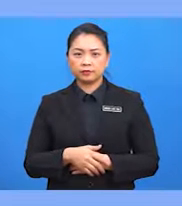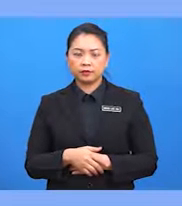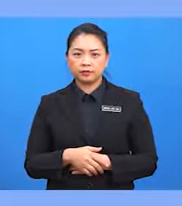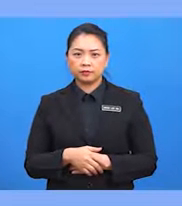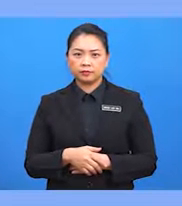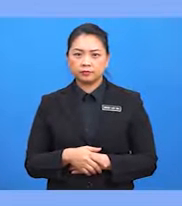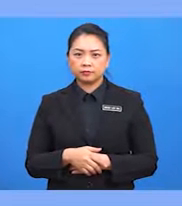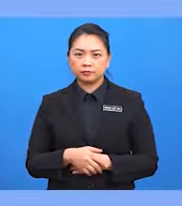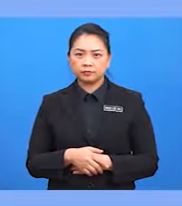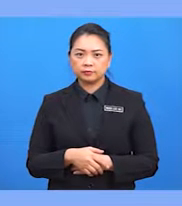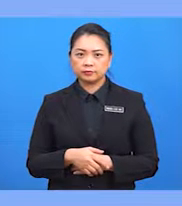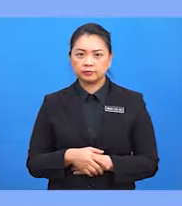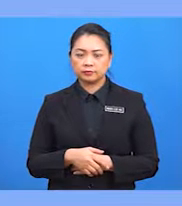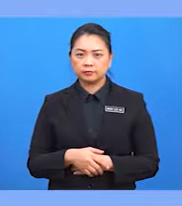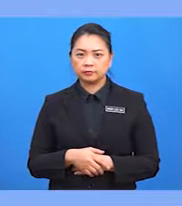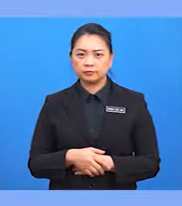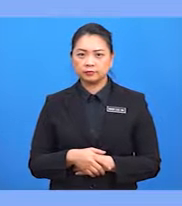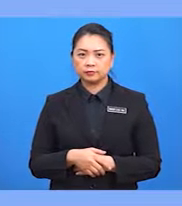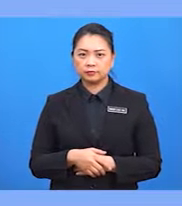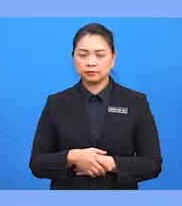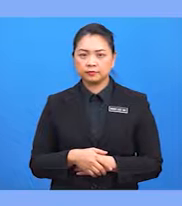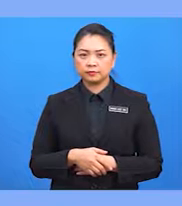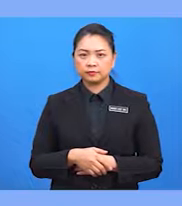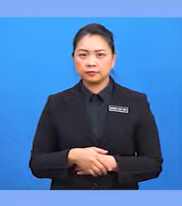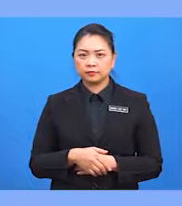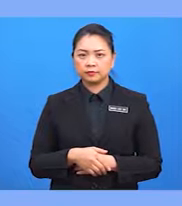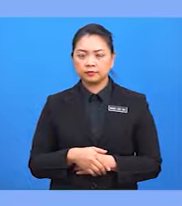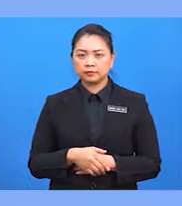Ini adalah berdasarkan daripada lakaran akhir kita tadi.